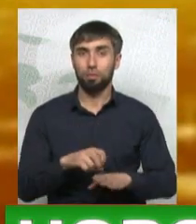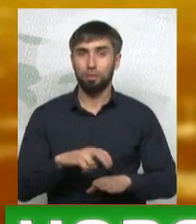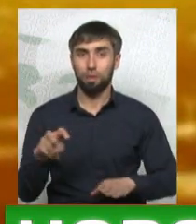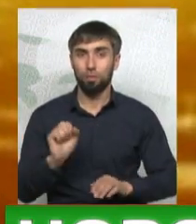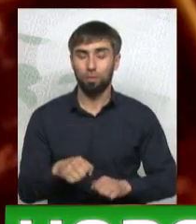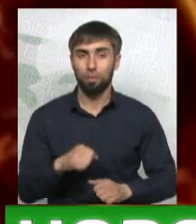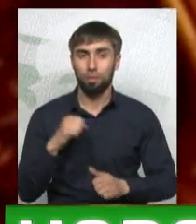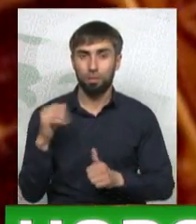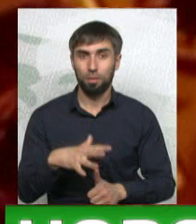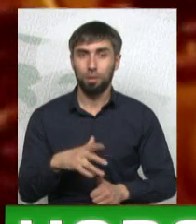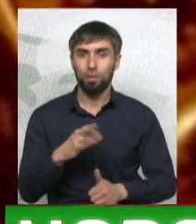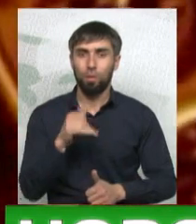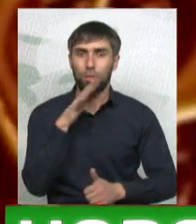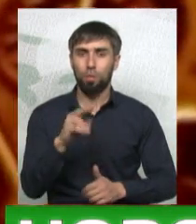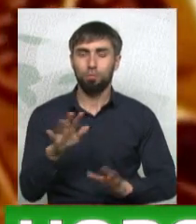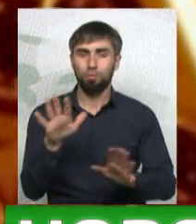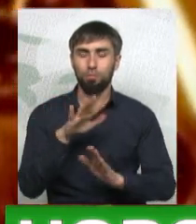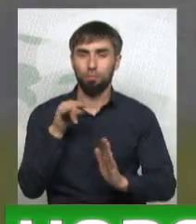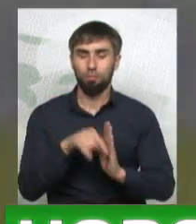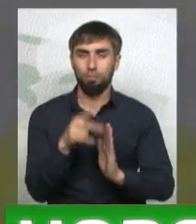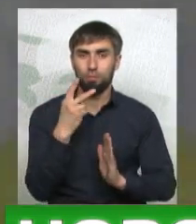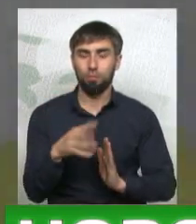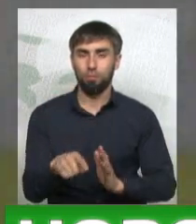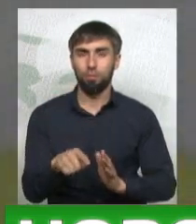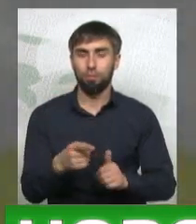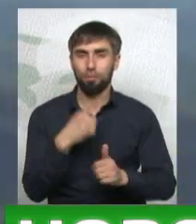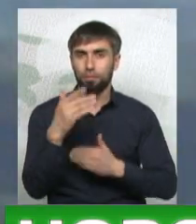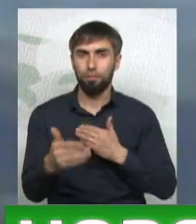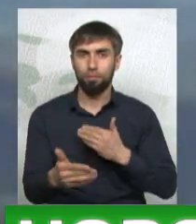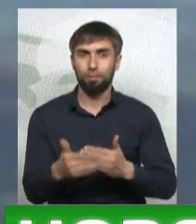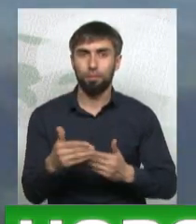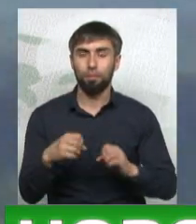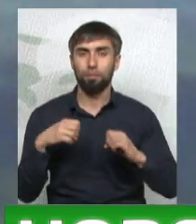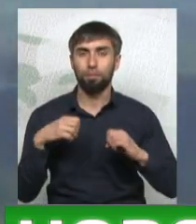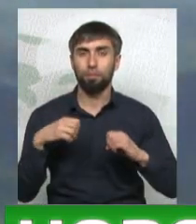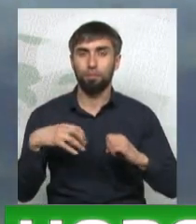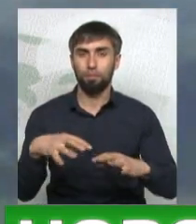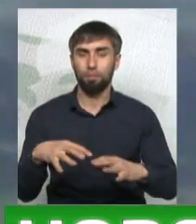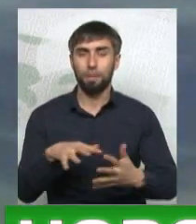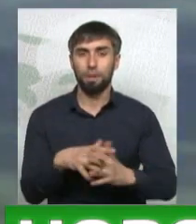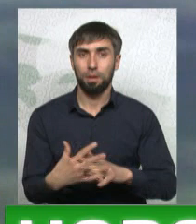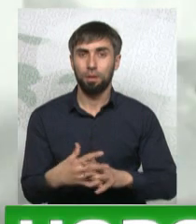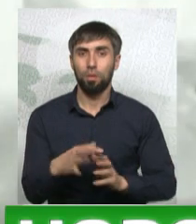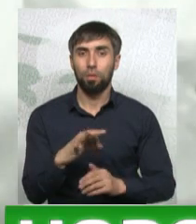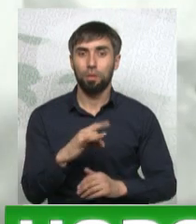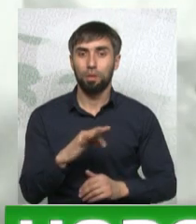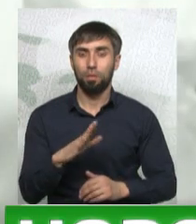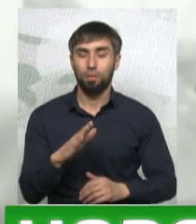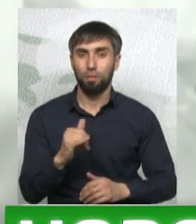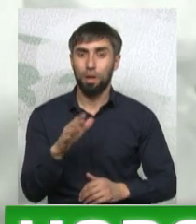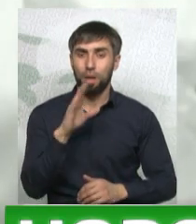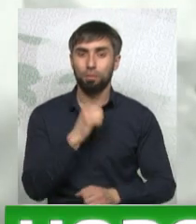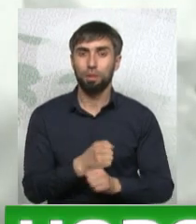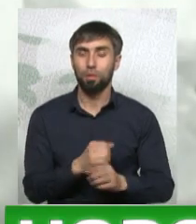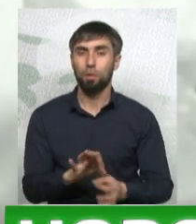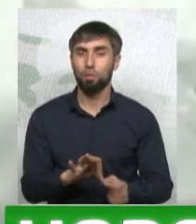Когда летчик вышел из густой области, он увидел перед собой стремительно приближающиеся огни населенного пункта. Асканову удалось